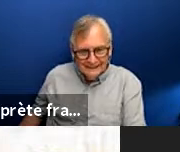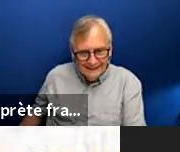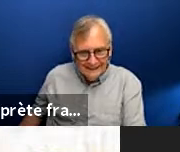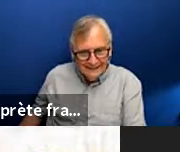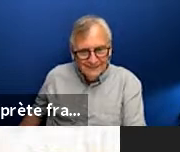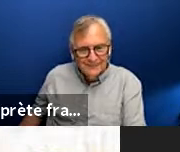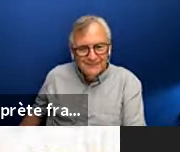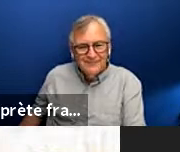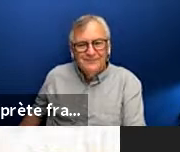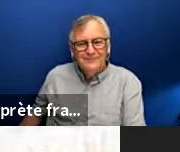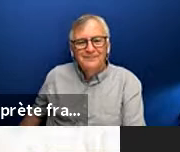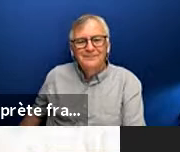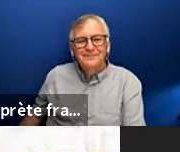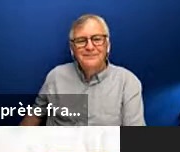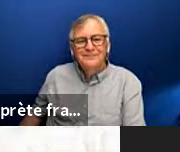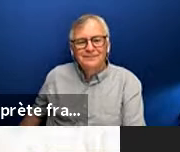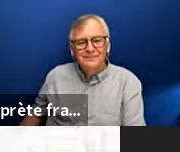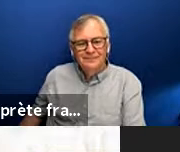Merci.